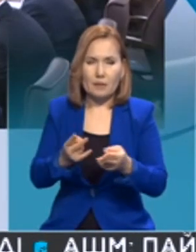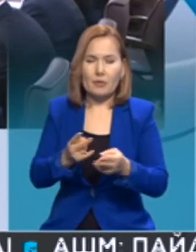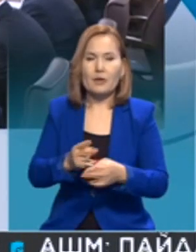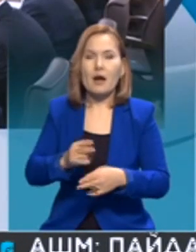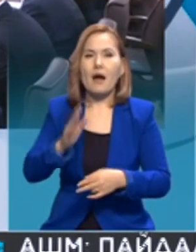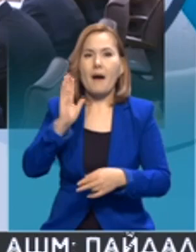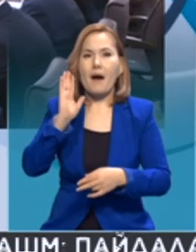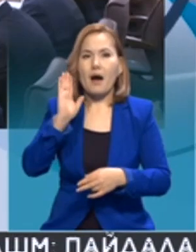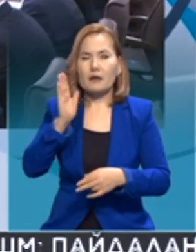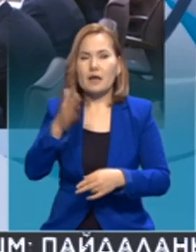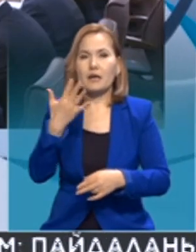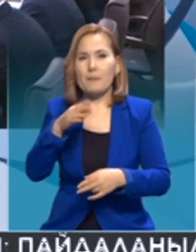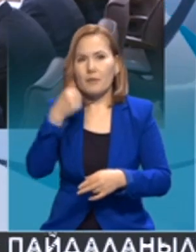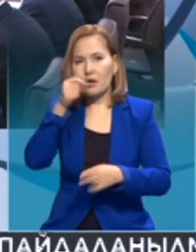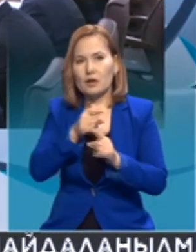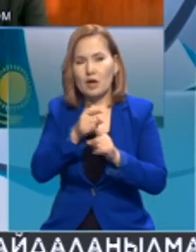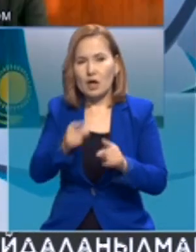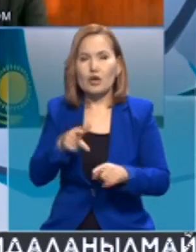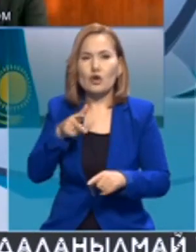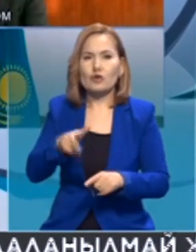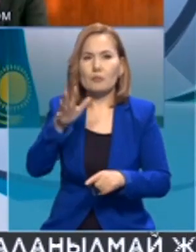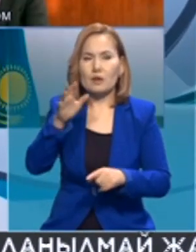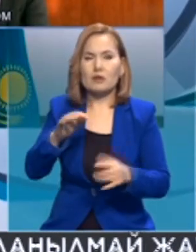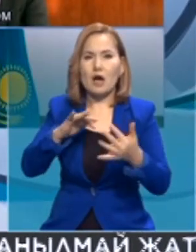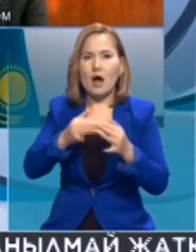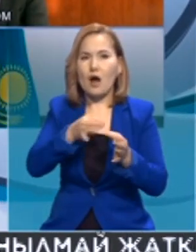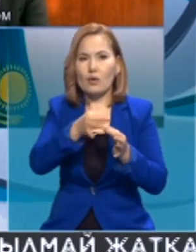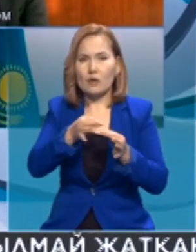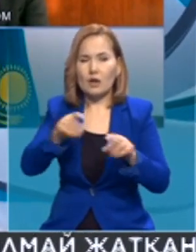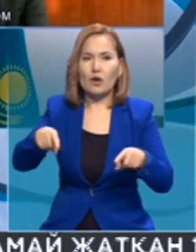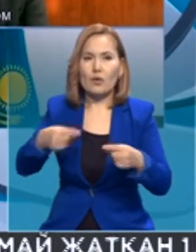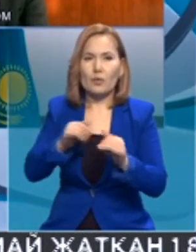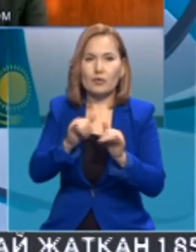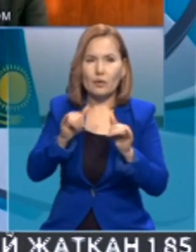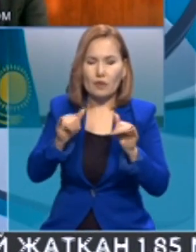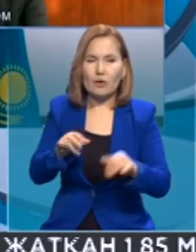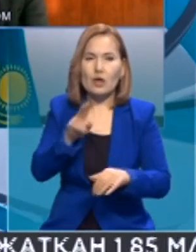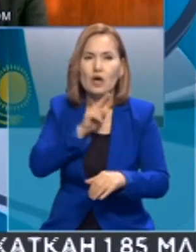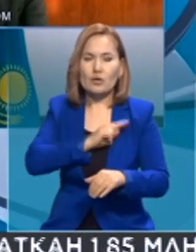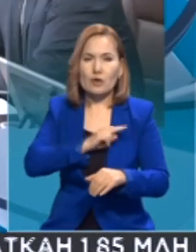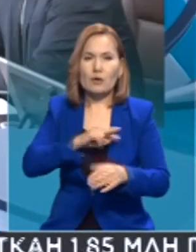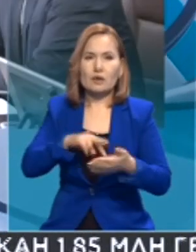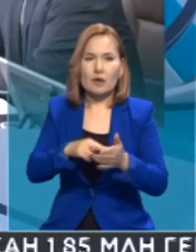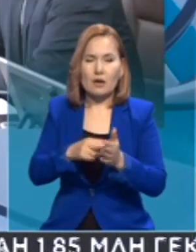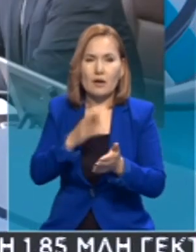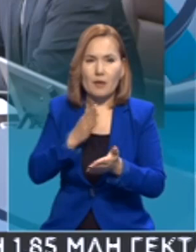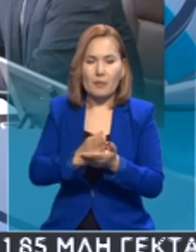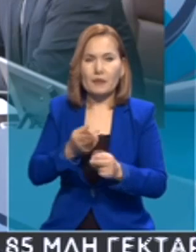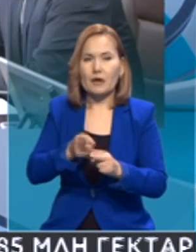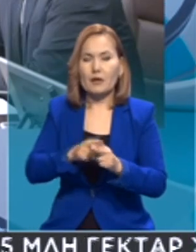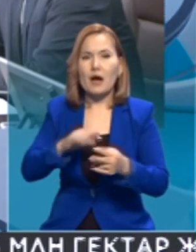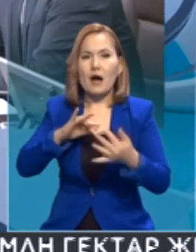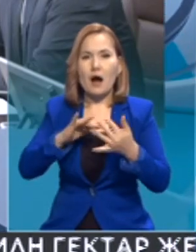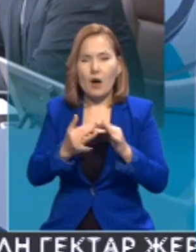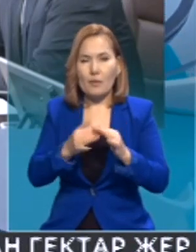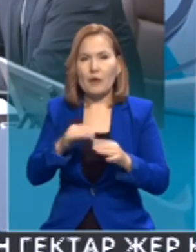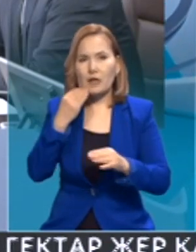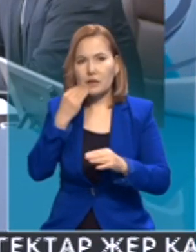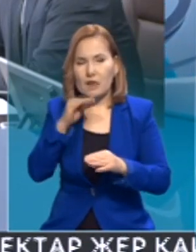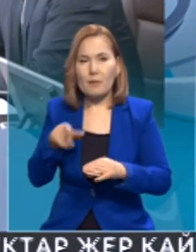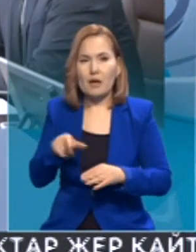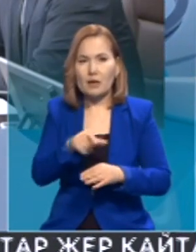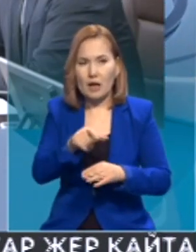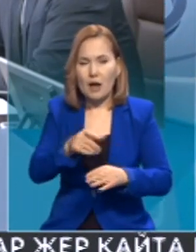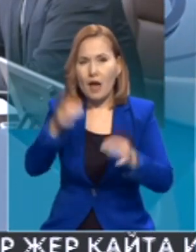алдағы 5 жылда әлеуеті жоғары 3,5 мың ауылдың бәрін өңірлік стандарттар жүйесіне сай дамыту жоспарланып отыр. Оған сәйкес ауылдарда сапалы жолдар